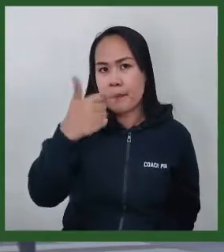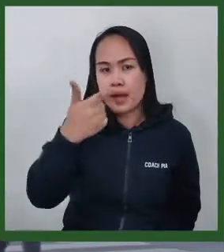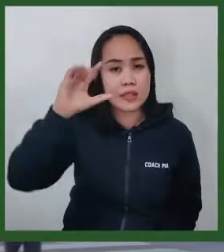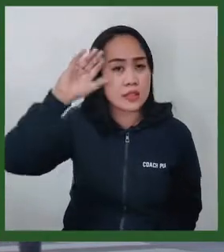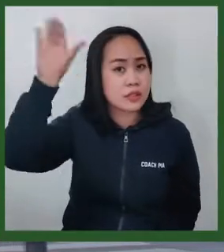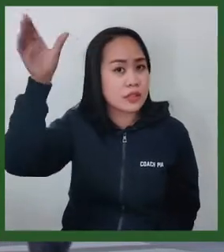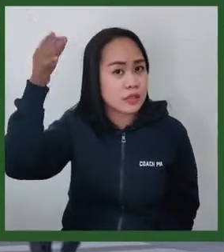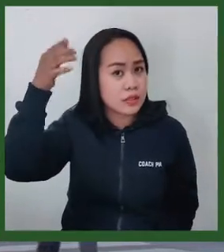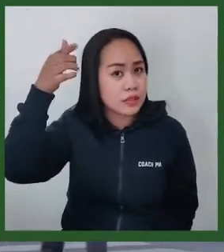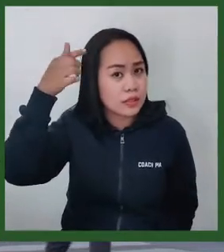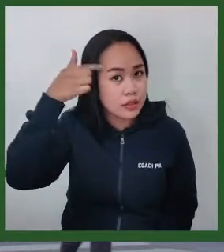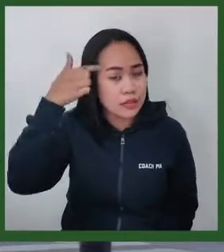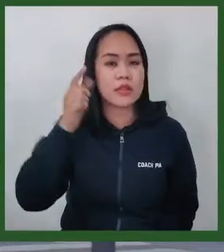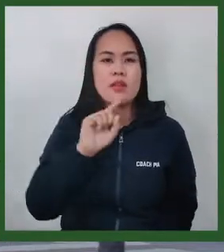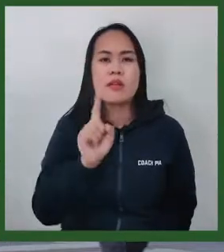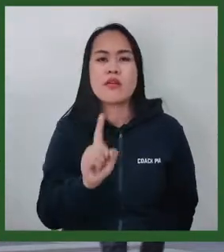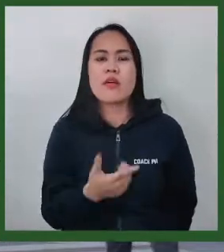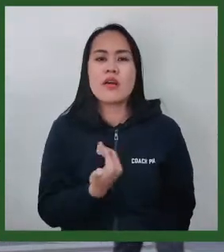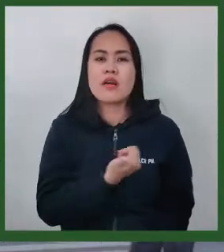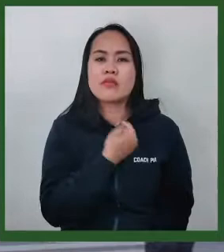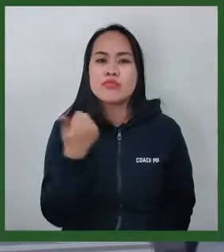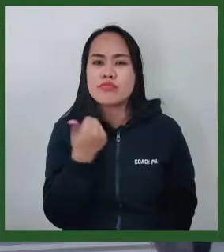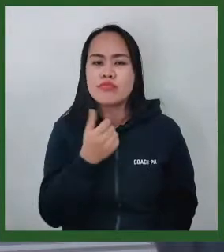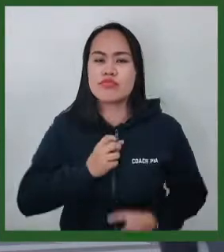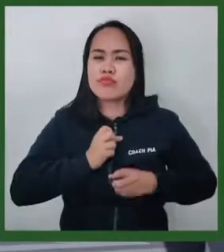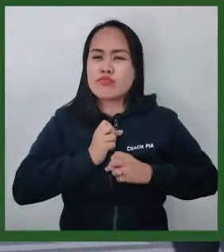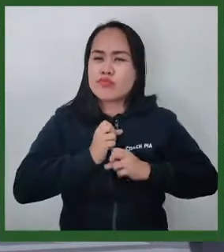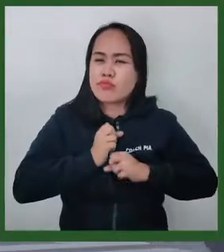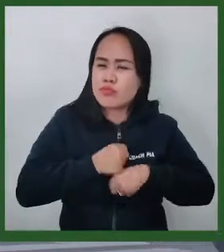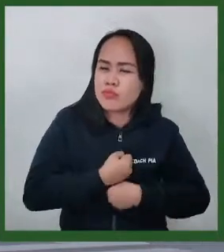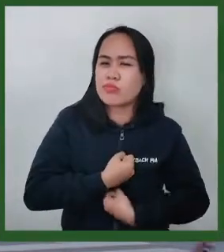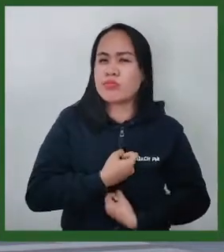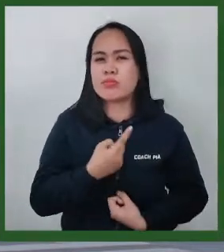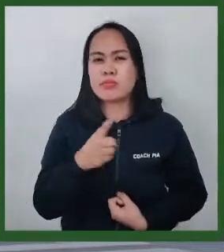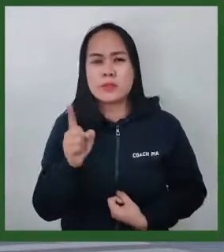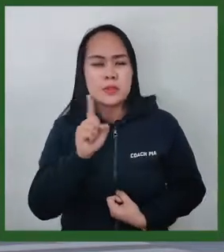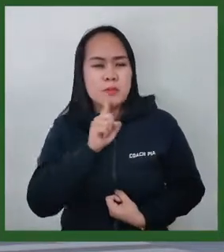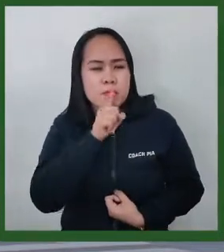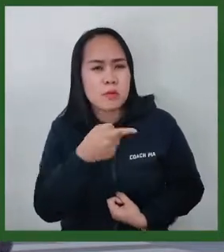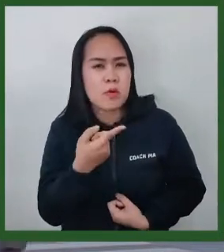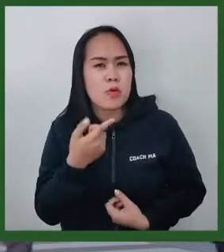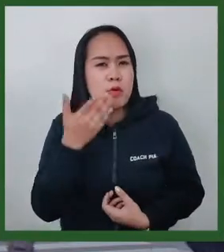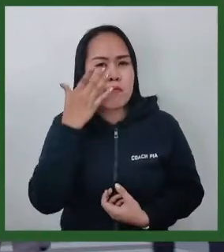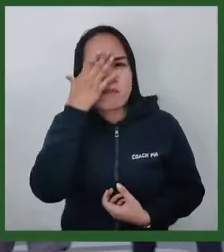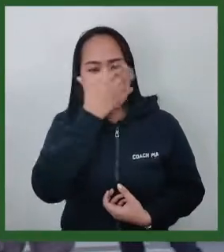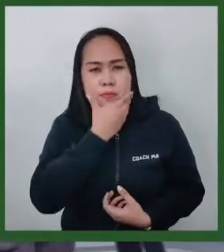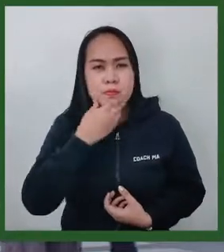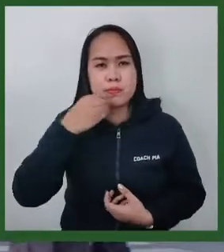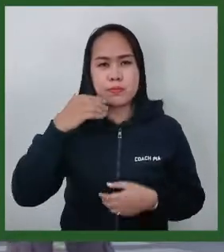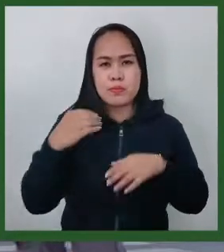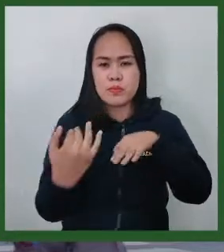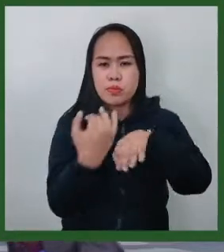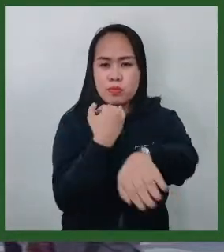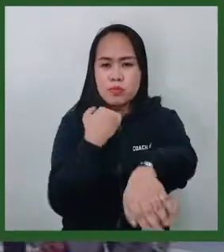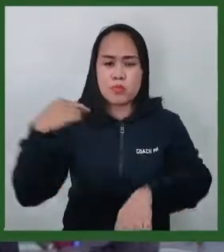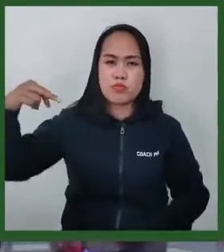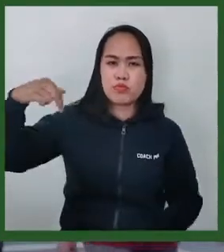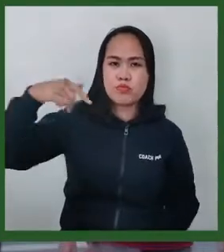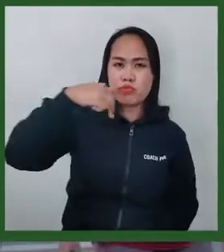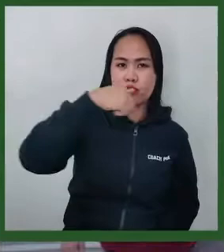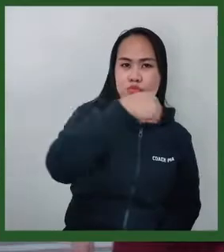maging matatag at malakas ang ating thrust para po mas maging pedestrian friendly ang Barangay San